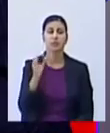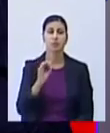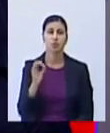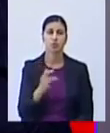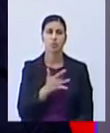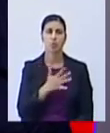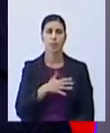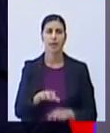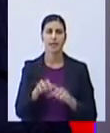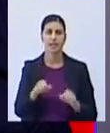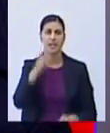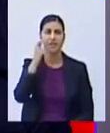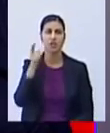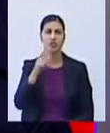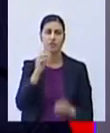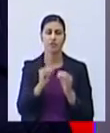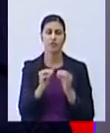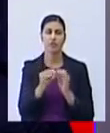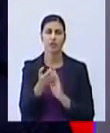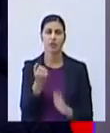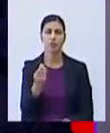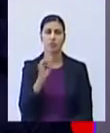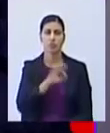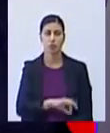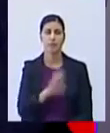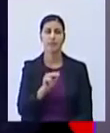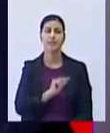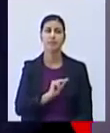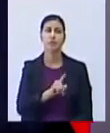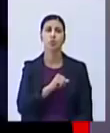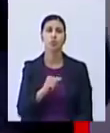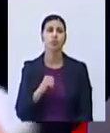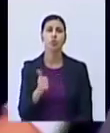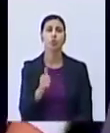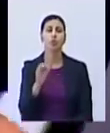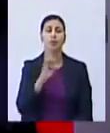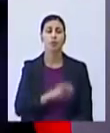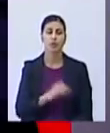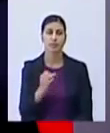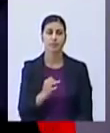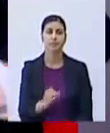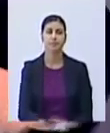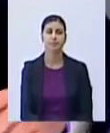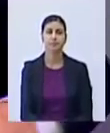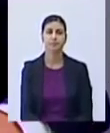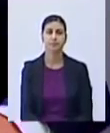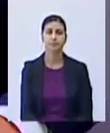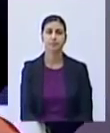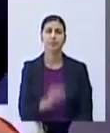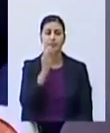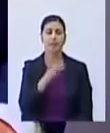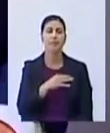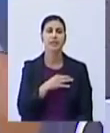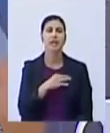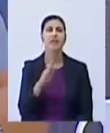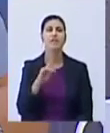51%-ის მფლობელი ხდება ივანიშვილი ისევ იქ და იმ სამსახურებს მე თვითონ ისინი როგორ გამოიყენებენ მე ის სამი დაასახლე რომელიც